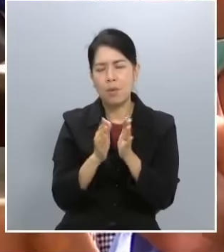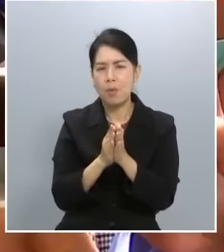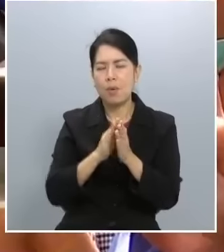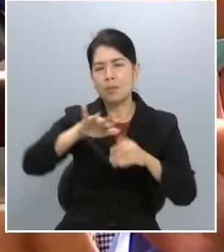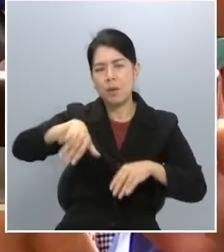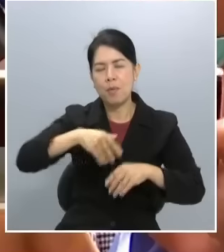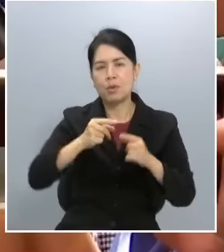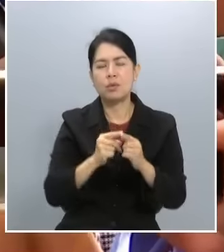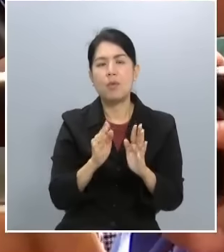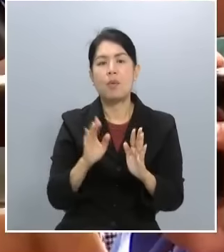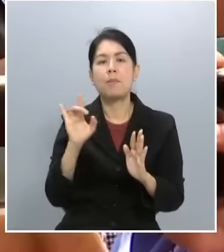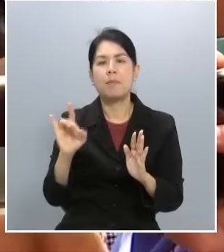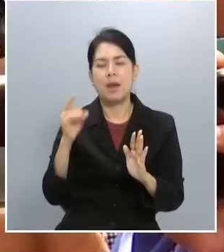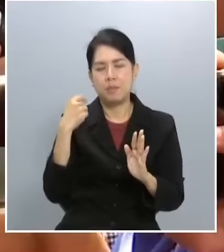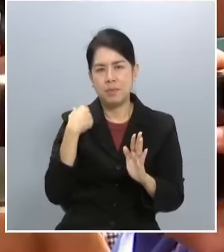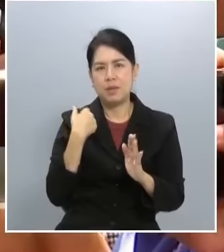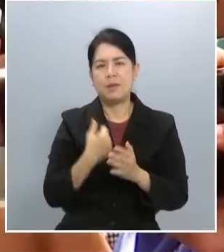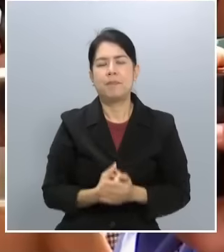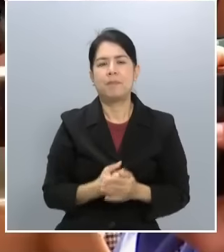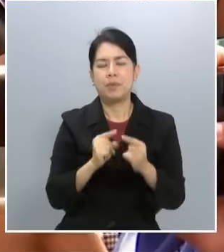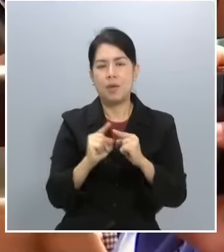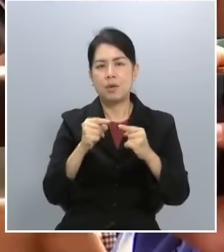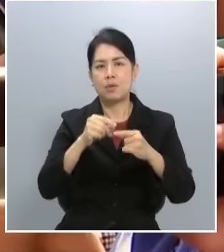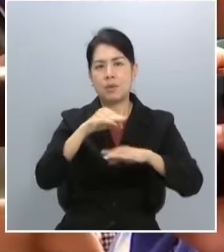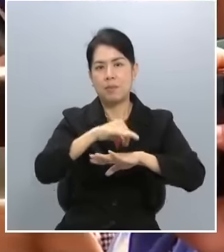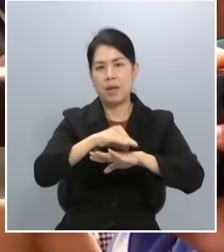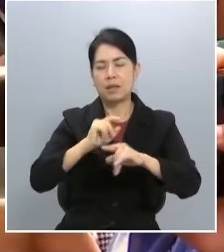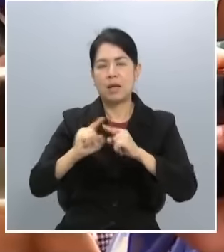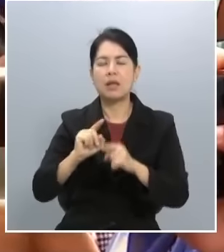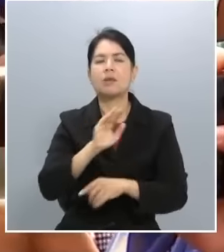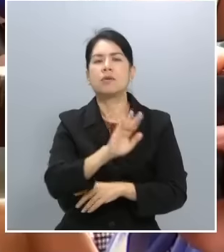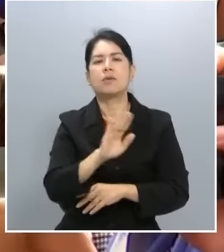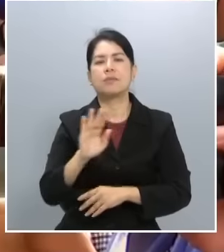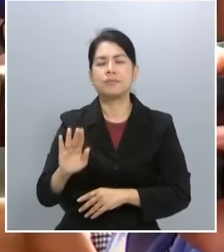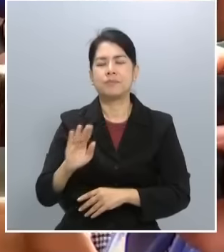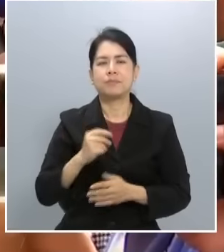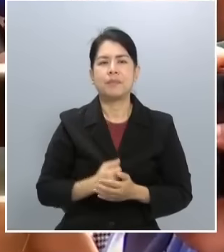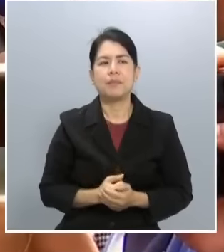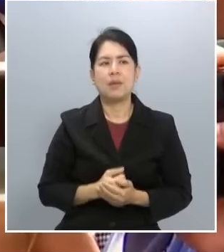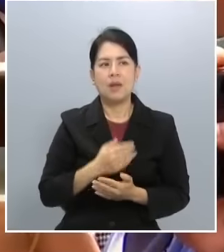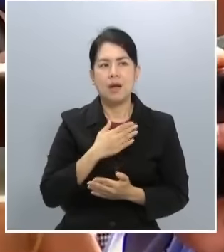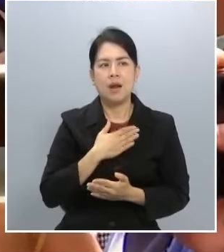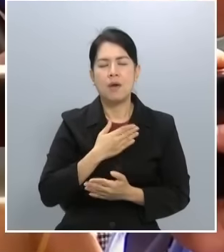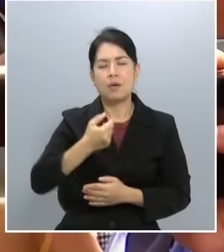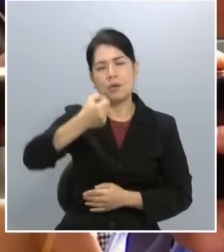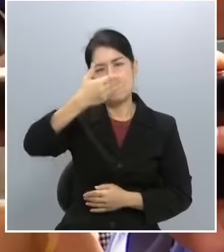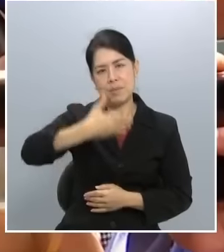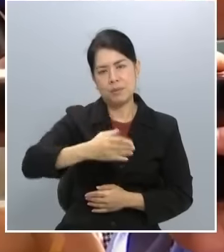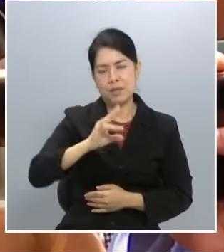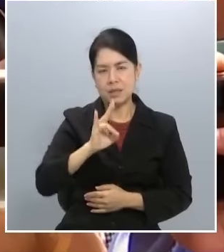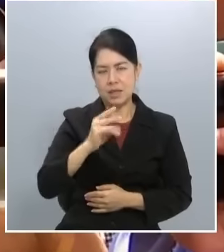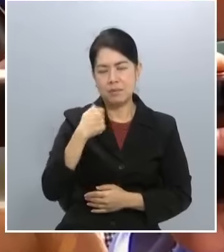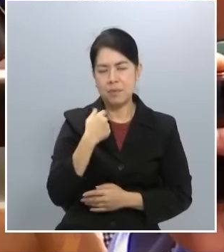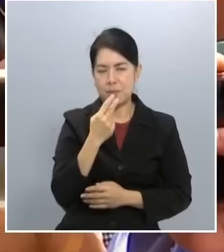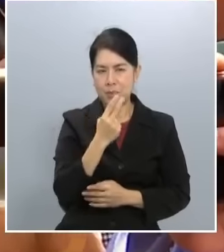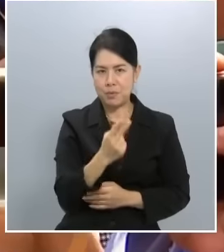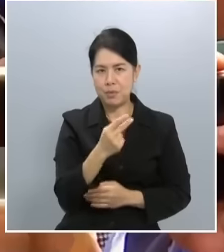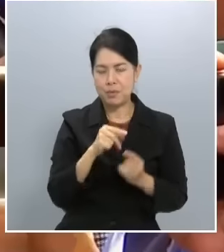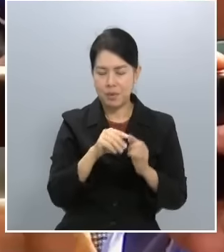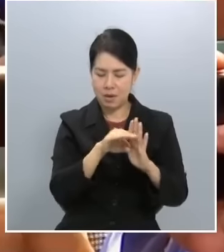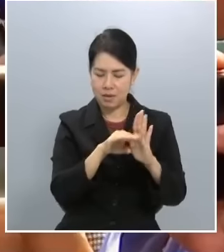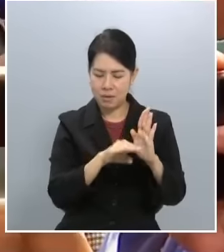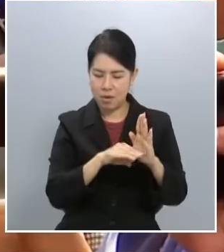ายแต่ประจำจุดไหนก็ไม่สามารถบอกได ้หลังจากนั้นก็ลงมาชั้น7ดูขั้นตอนการรักษาผู้ป่วย